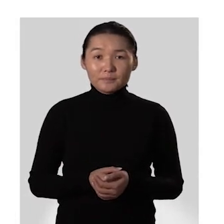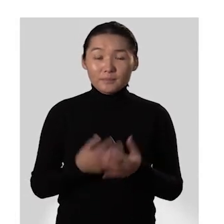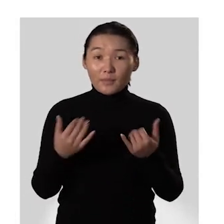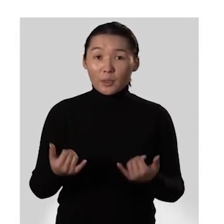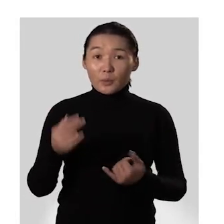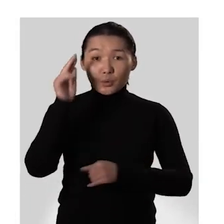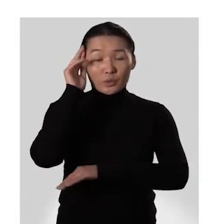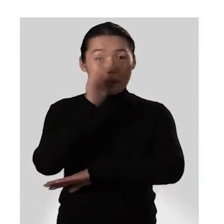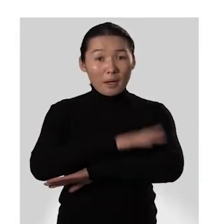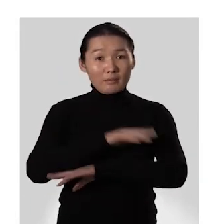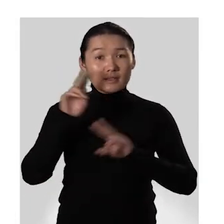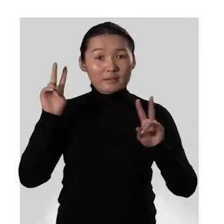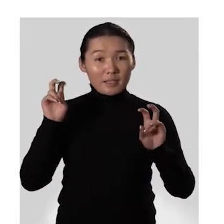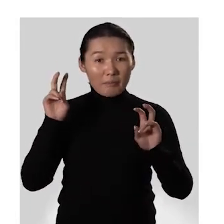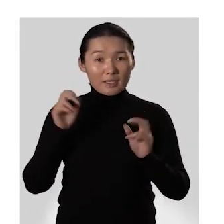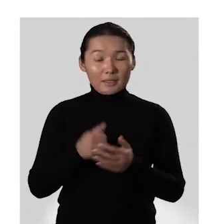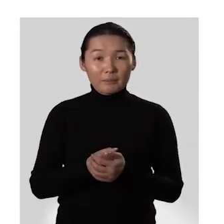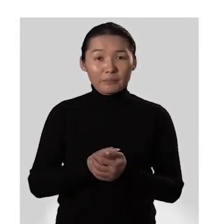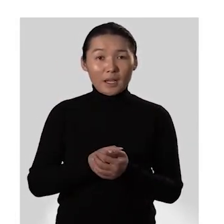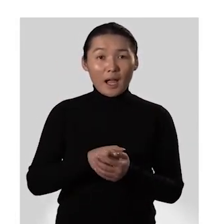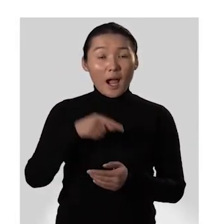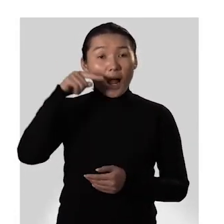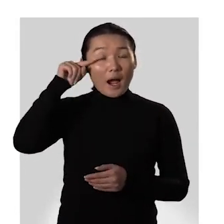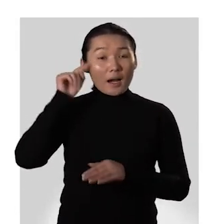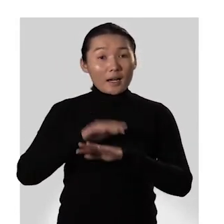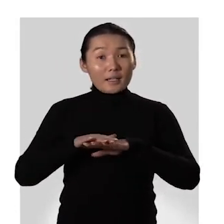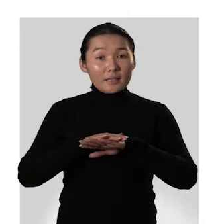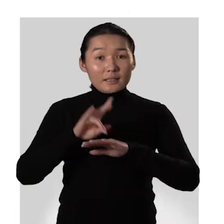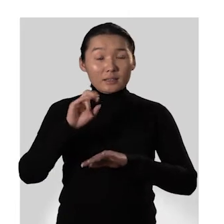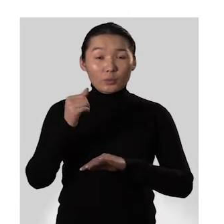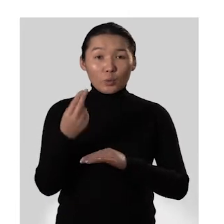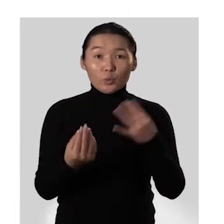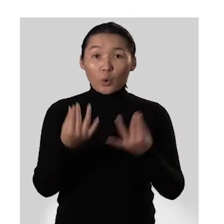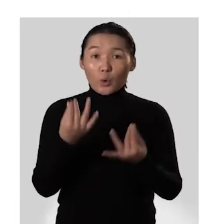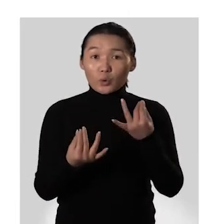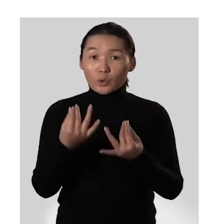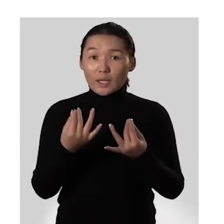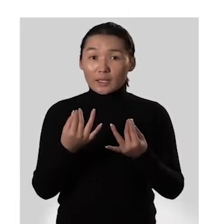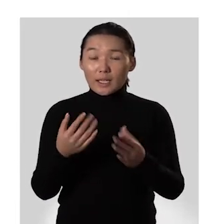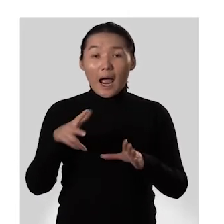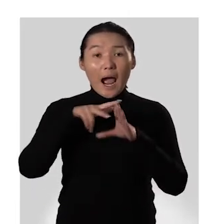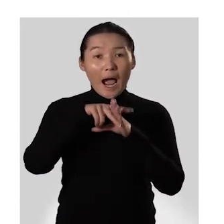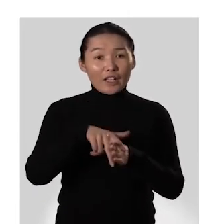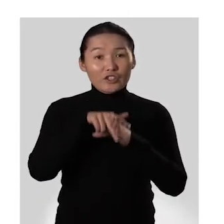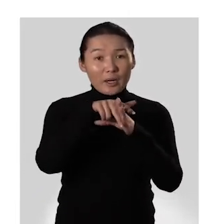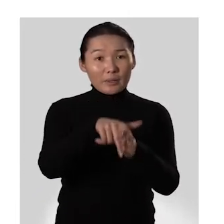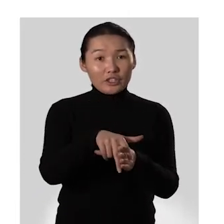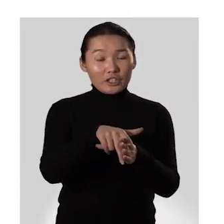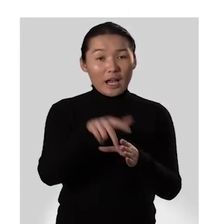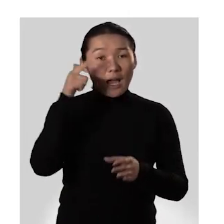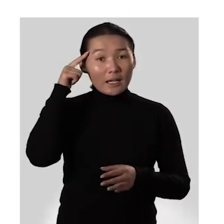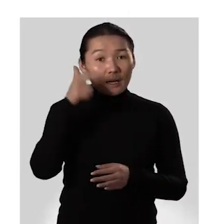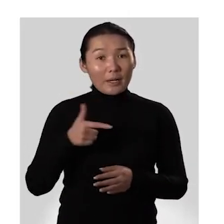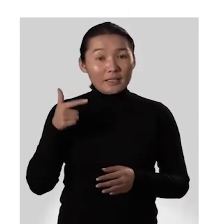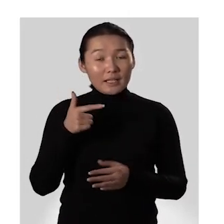Бүгүнкү сабагыбыздын темасы Кыргыздын улуттук оюндары ат чабыш. Грамматикалык